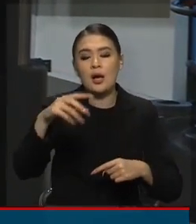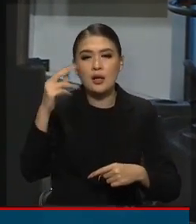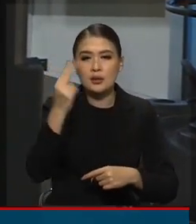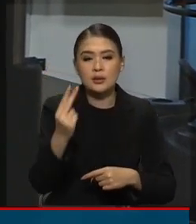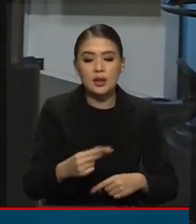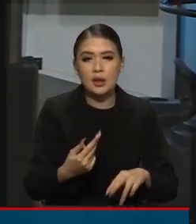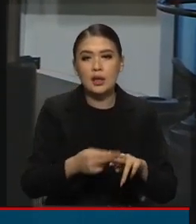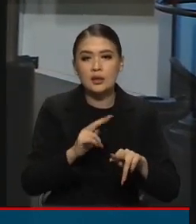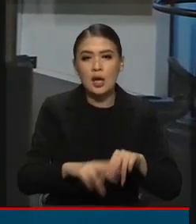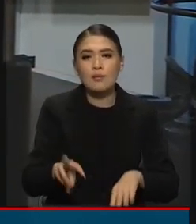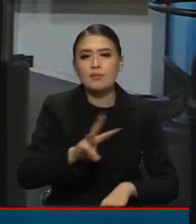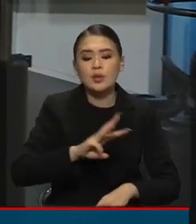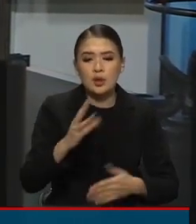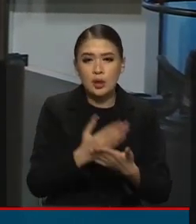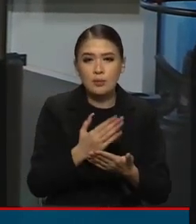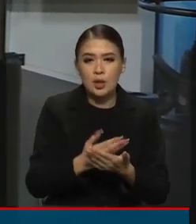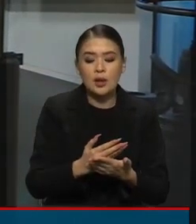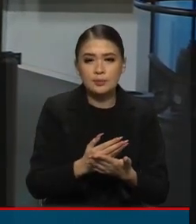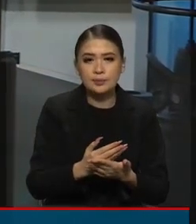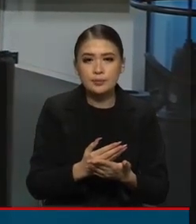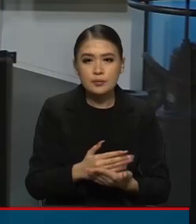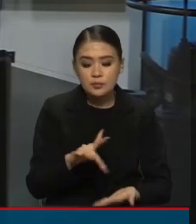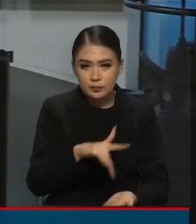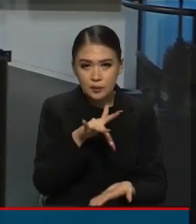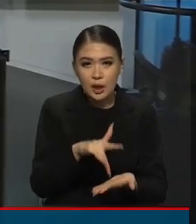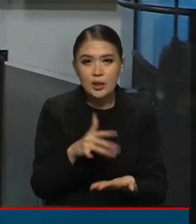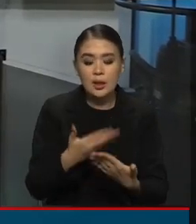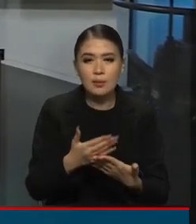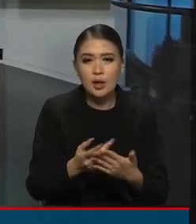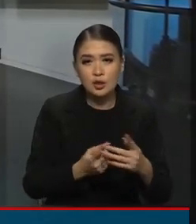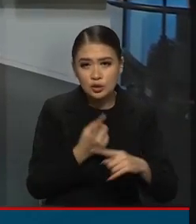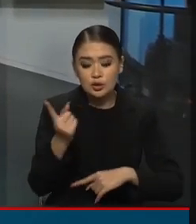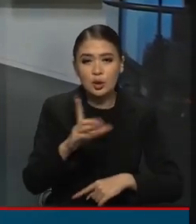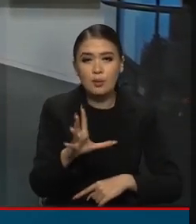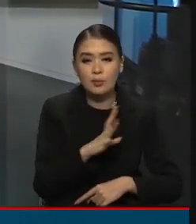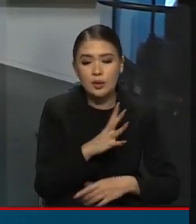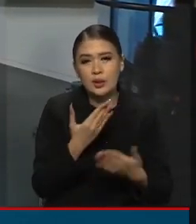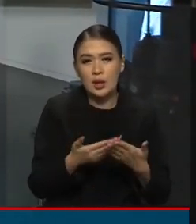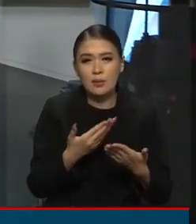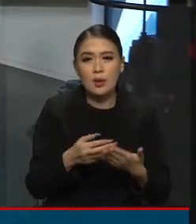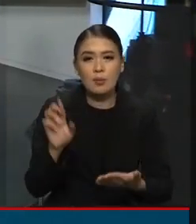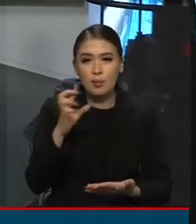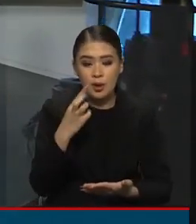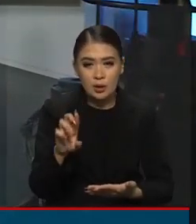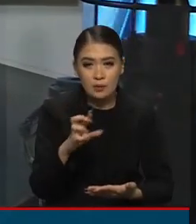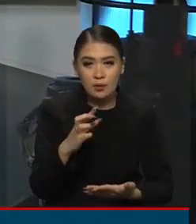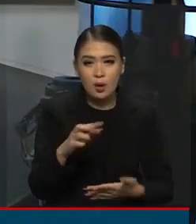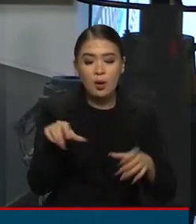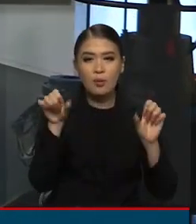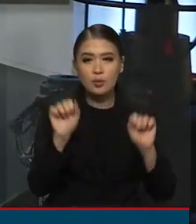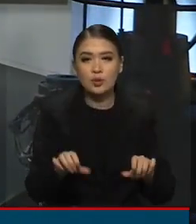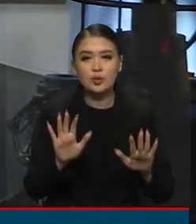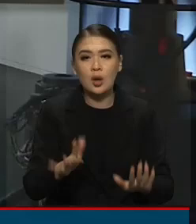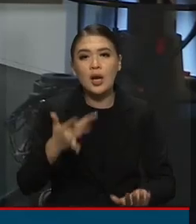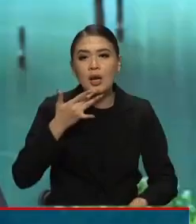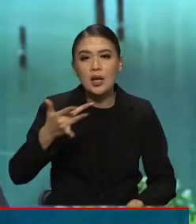это полуторамиллионный город сегодня. Да? И добраться сегодня, допустим, до Борового можно только в